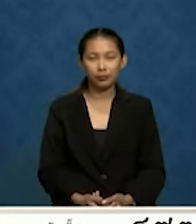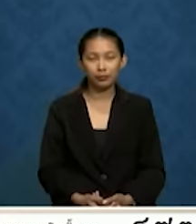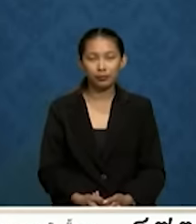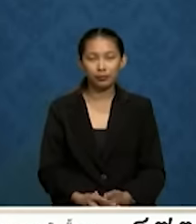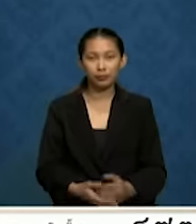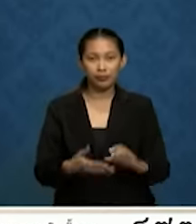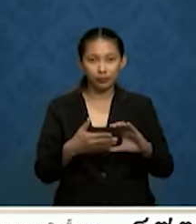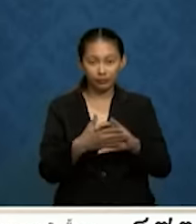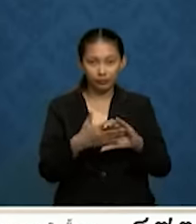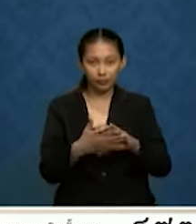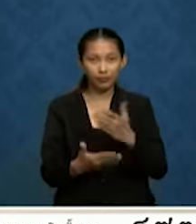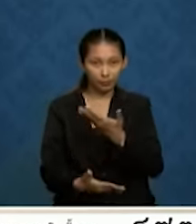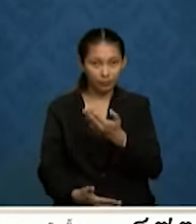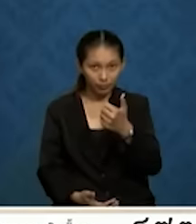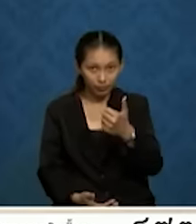ขึ้นจอได้ไหมครับ